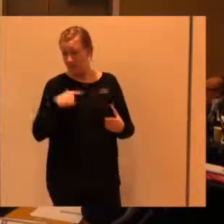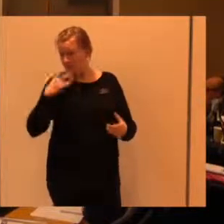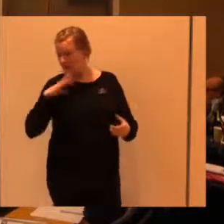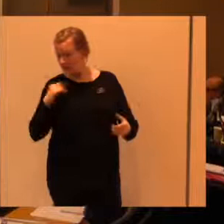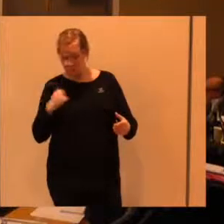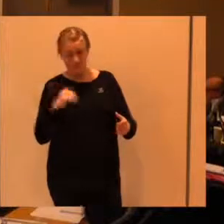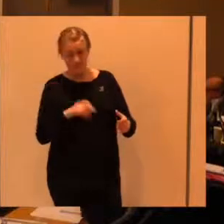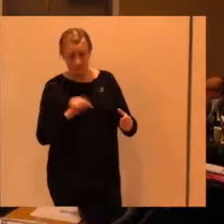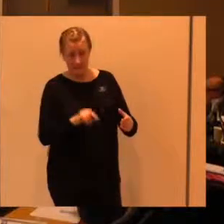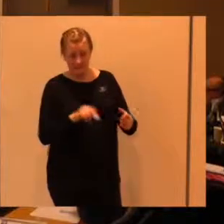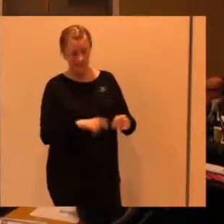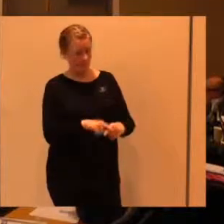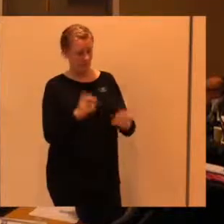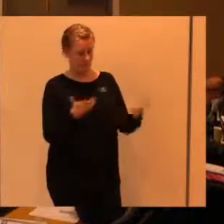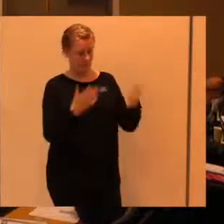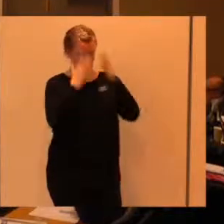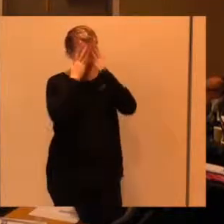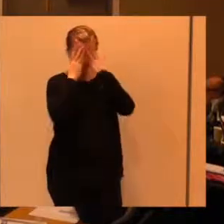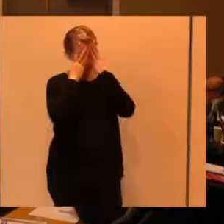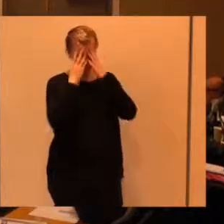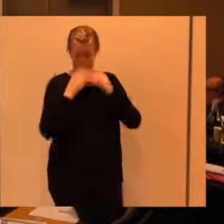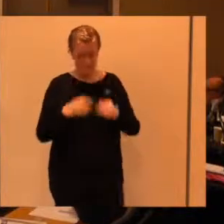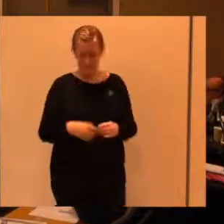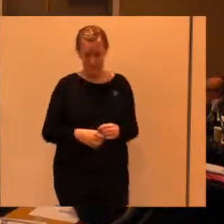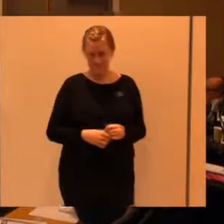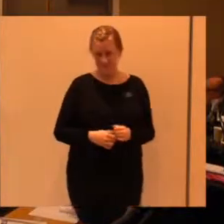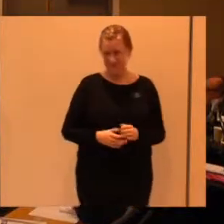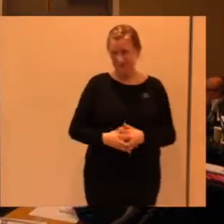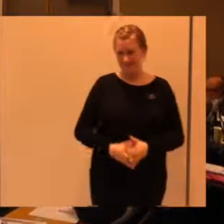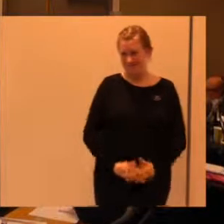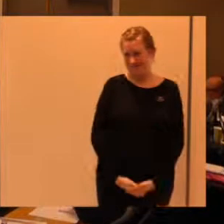De är också ganska långt ifrån den här nivån.